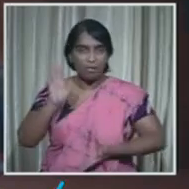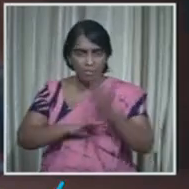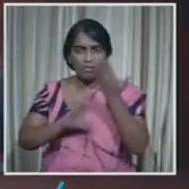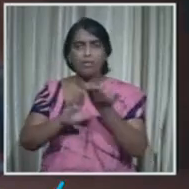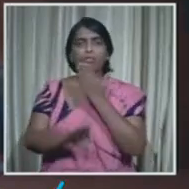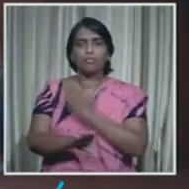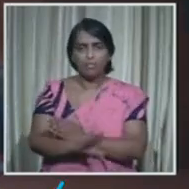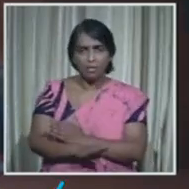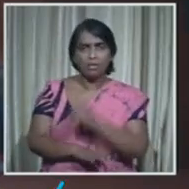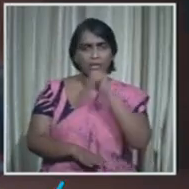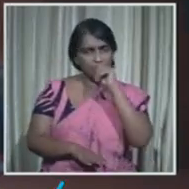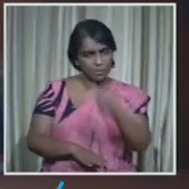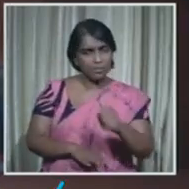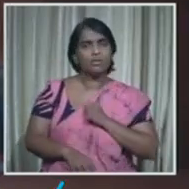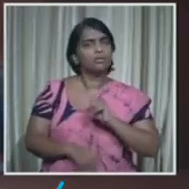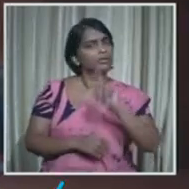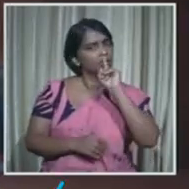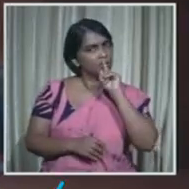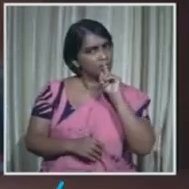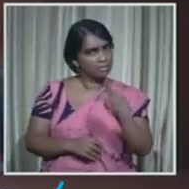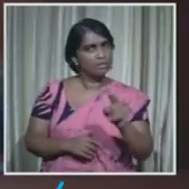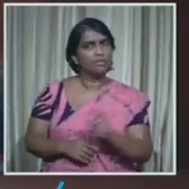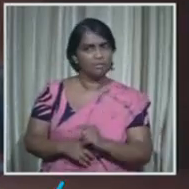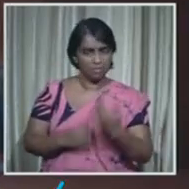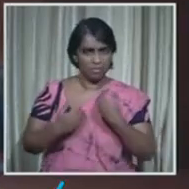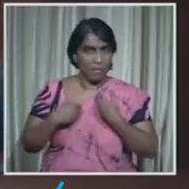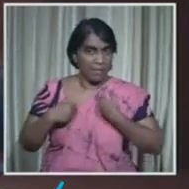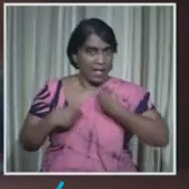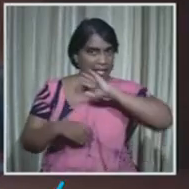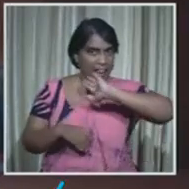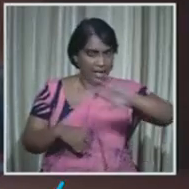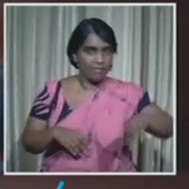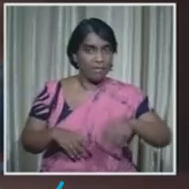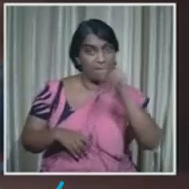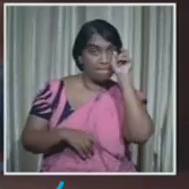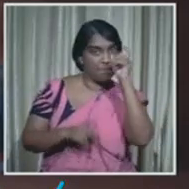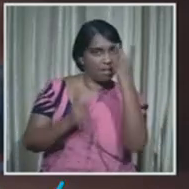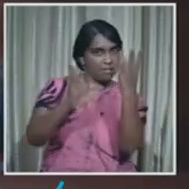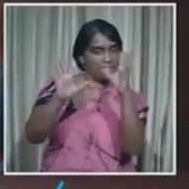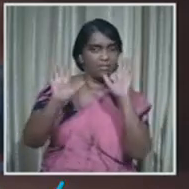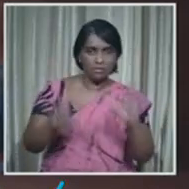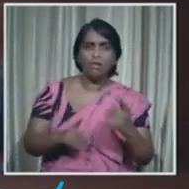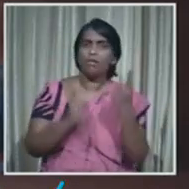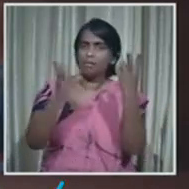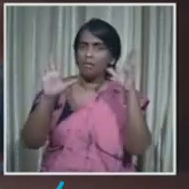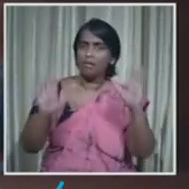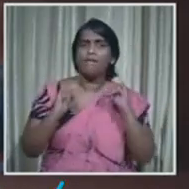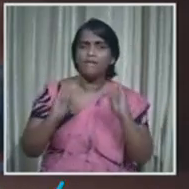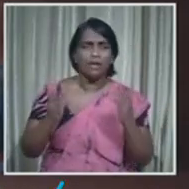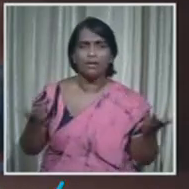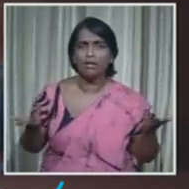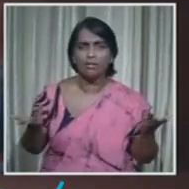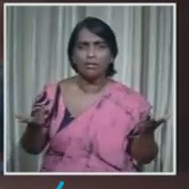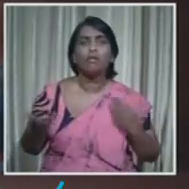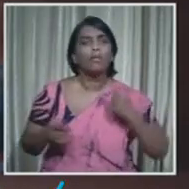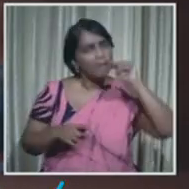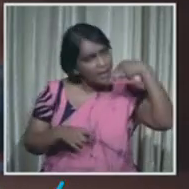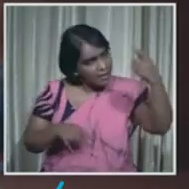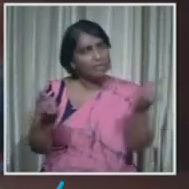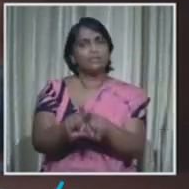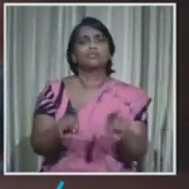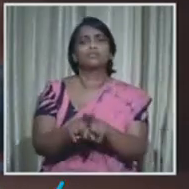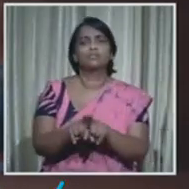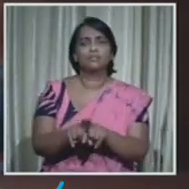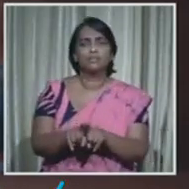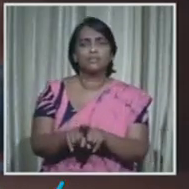මා ඉතා පැහැදිලි ලෙස දැනුම් දෙනවා සෞදෘ මම එළියට එනවා ඔයගොල්ලෝ කීප දෙනෙක් ඉන්න හිටියා මොකද වැරද්ද මම හෙටත් එහෙම කරනවා